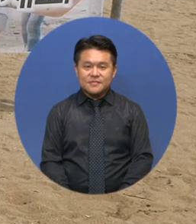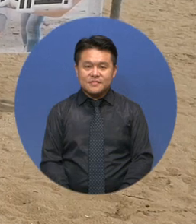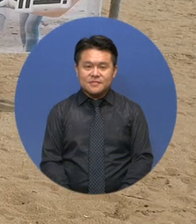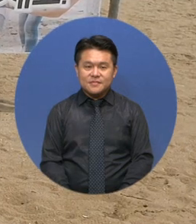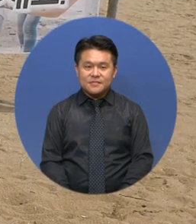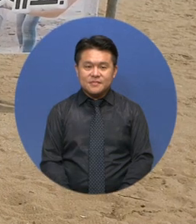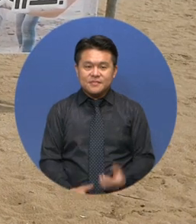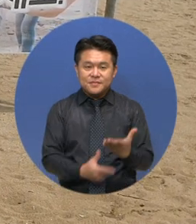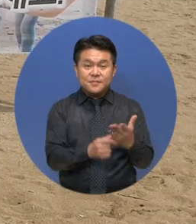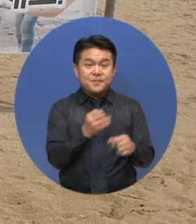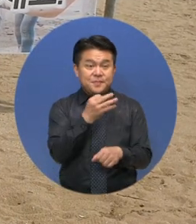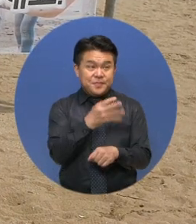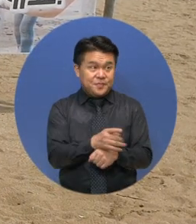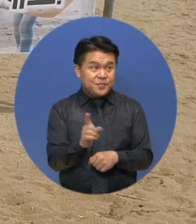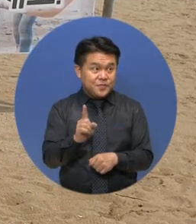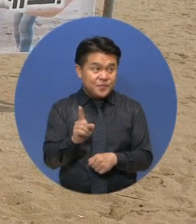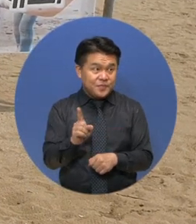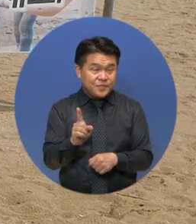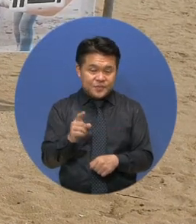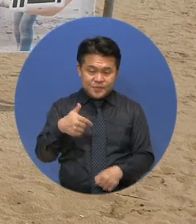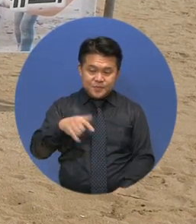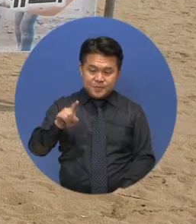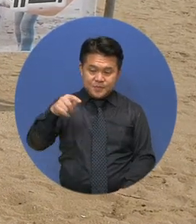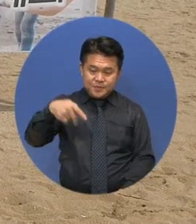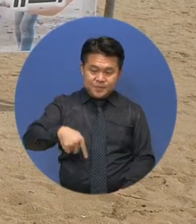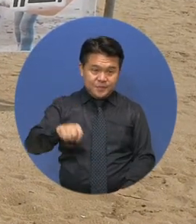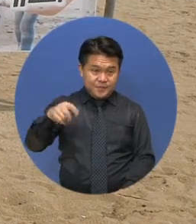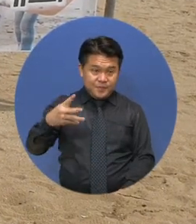입장표를 구입하면 갯벌 체험도 가능하다고 하네요.